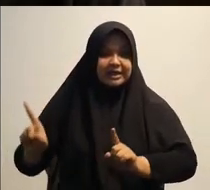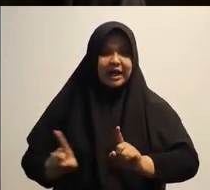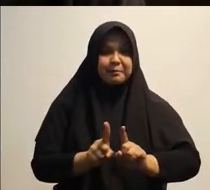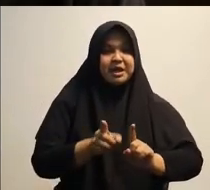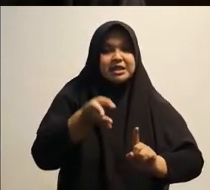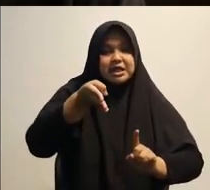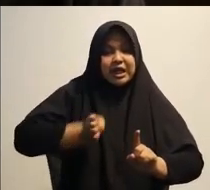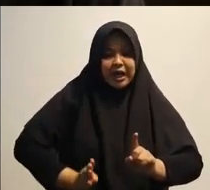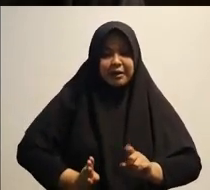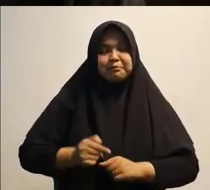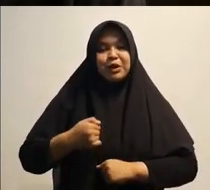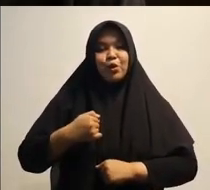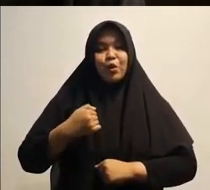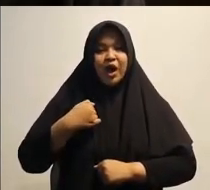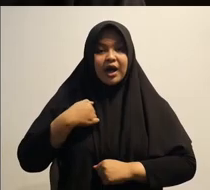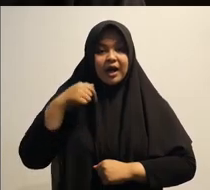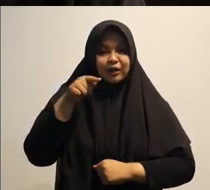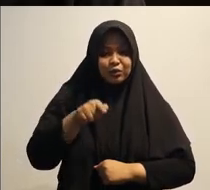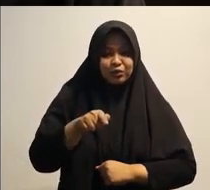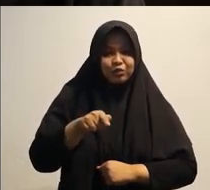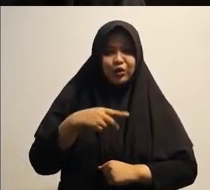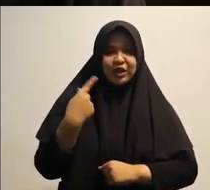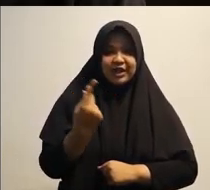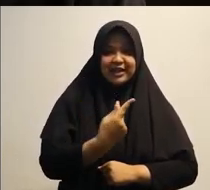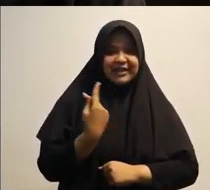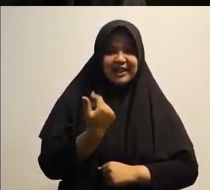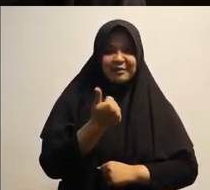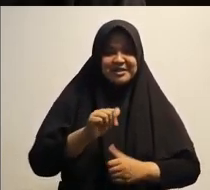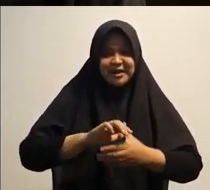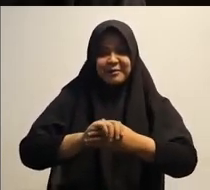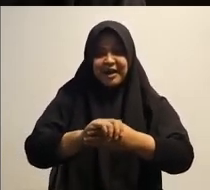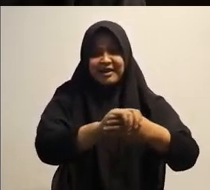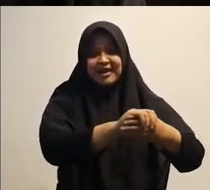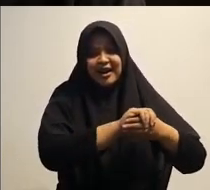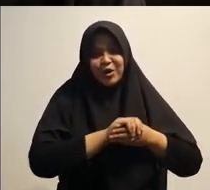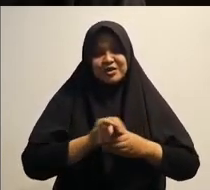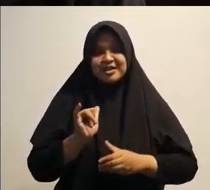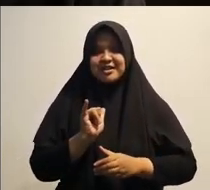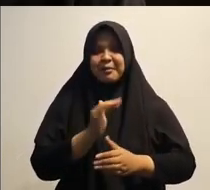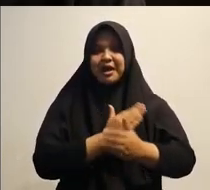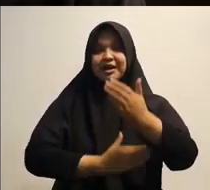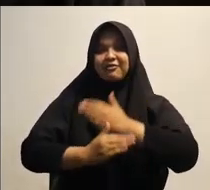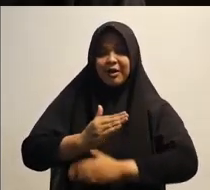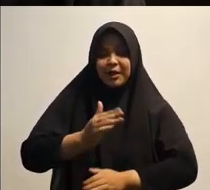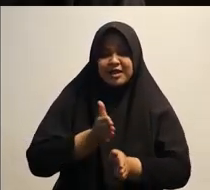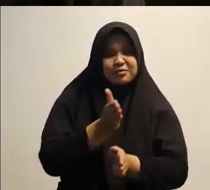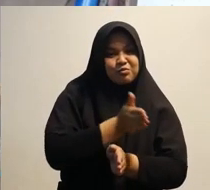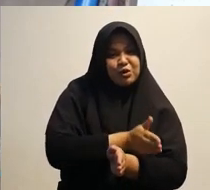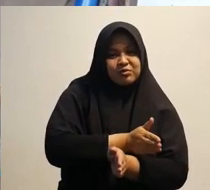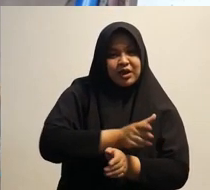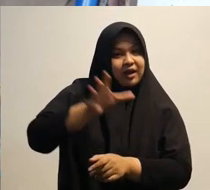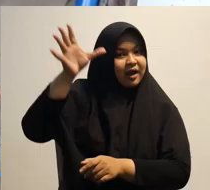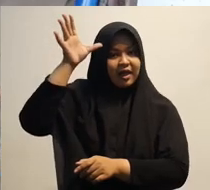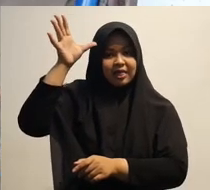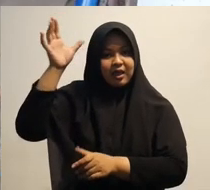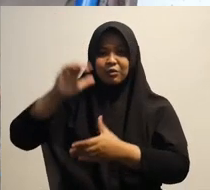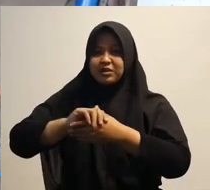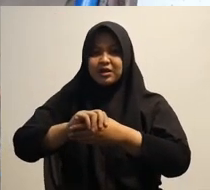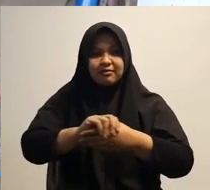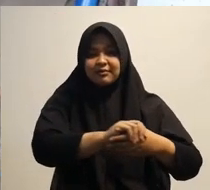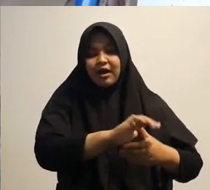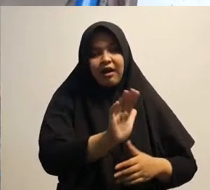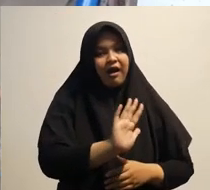dibentuk didampingi Sigap. Dengan adanya itu kita bisa saling mengenal antara sama difabel, karena sebelumnya ada